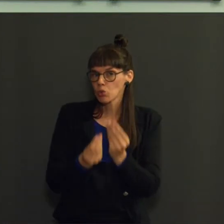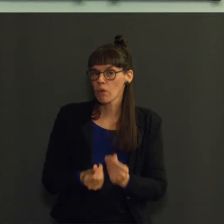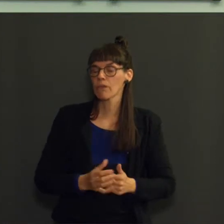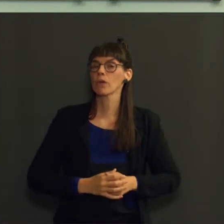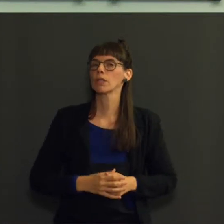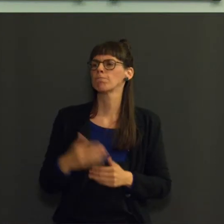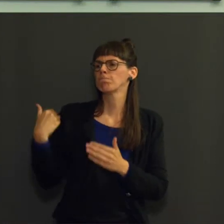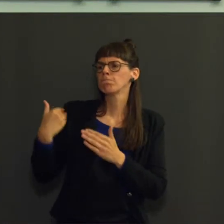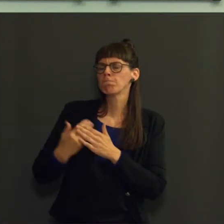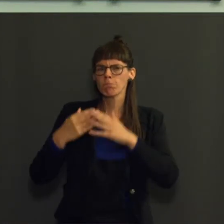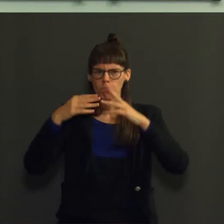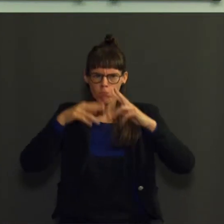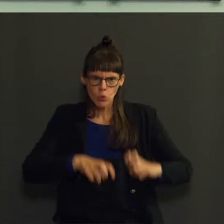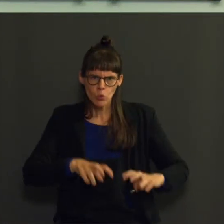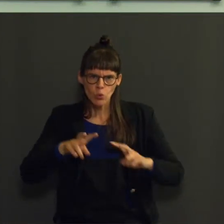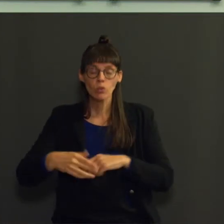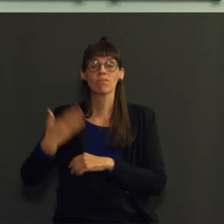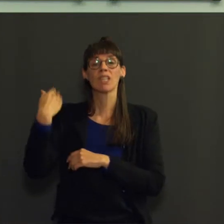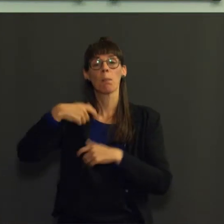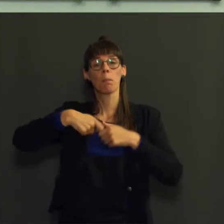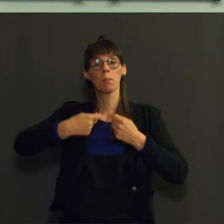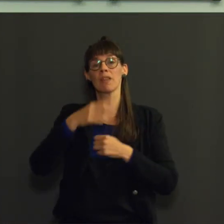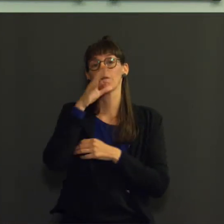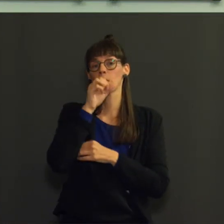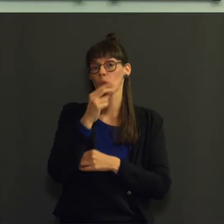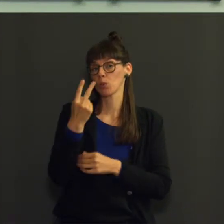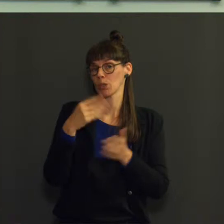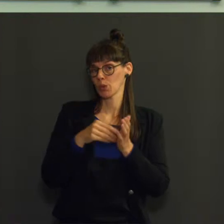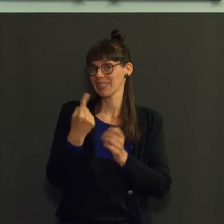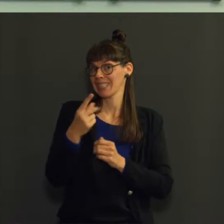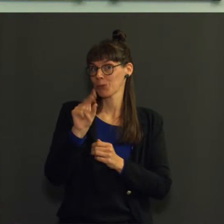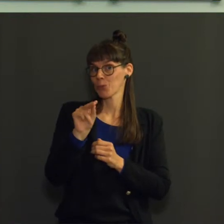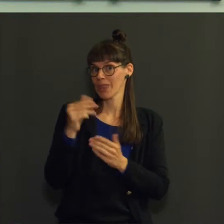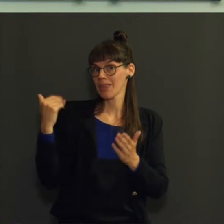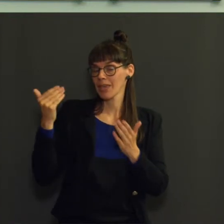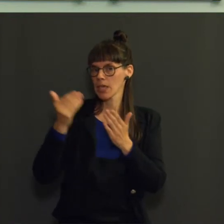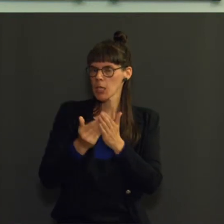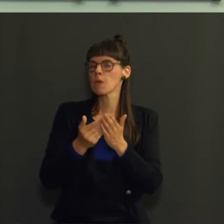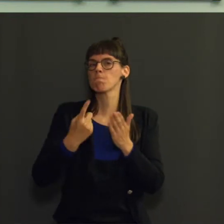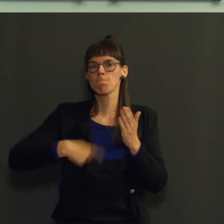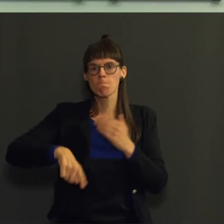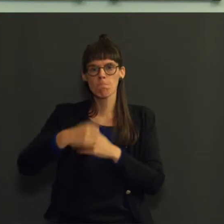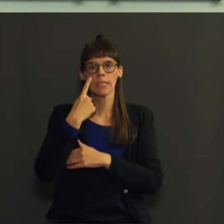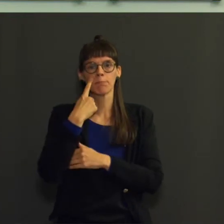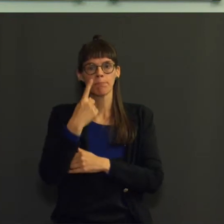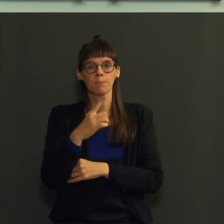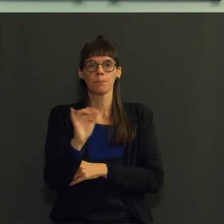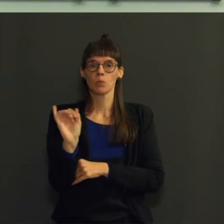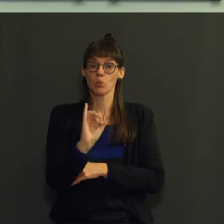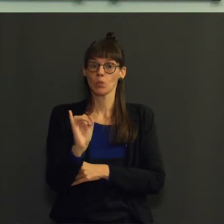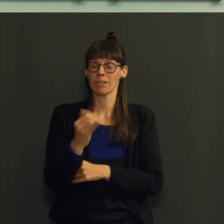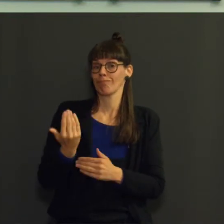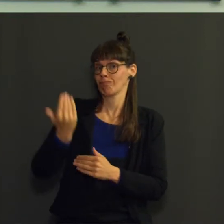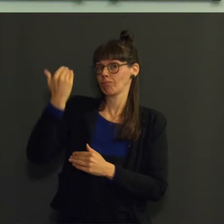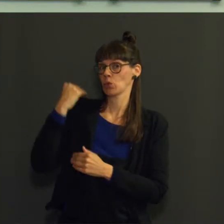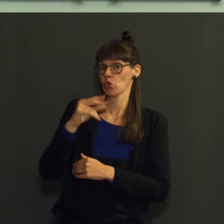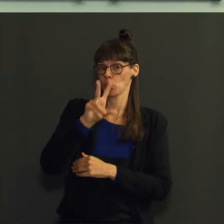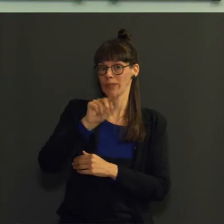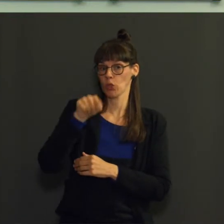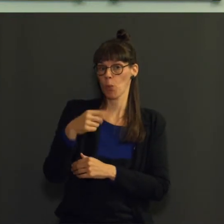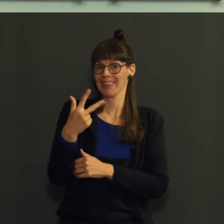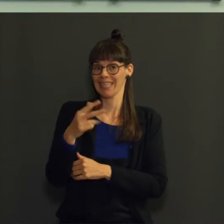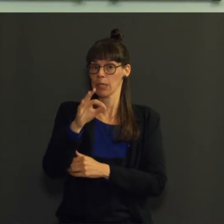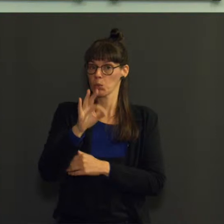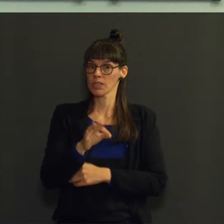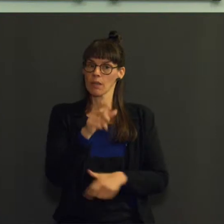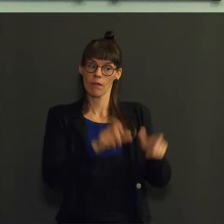laatste analyses van begin februari 2021 blijkt dat op dat ogenblik 20,3% van